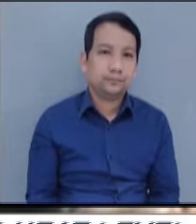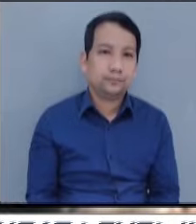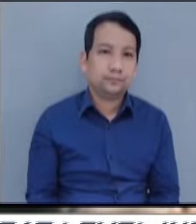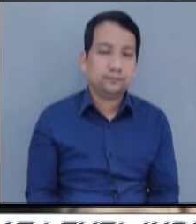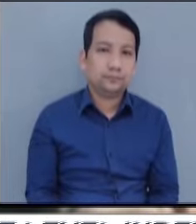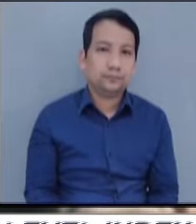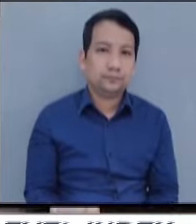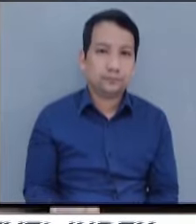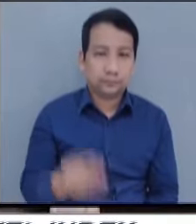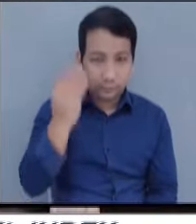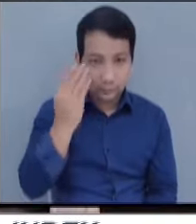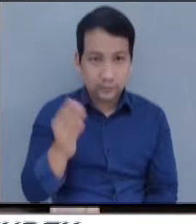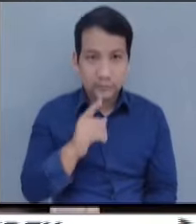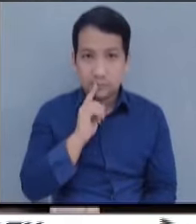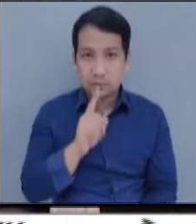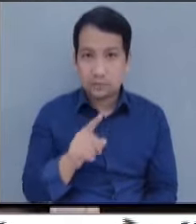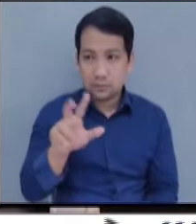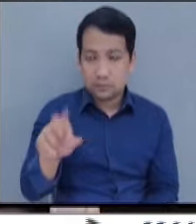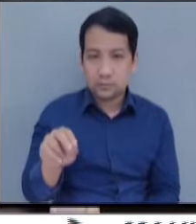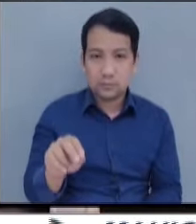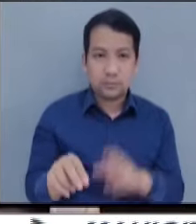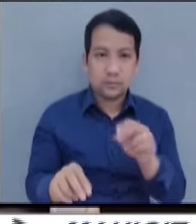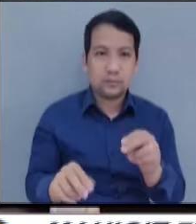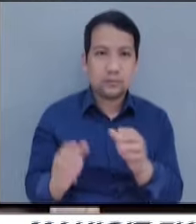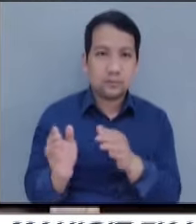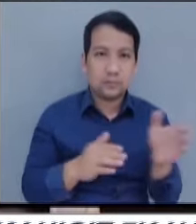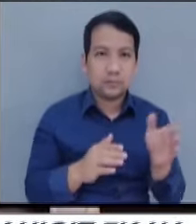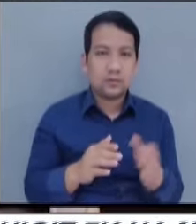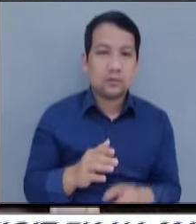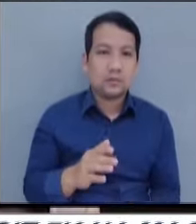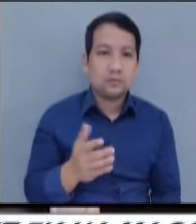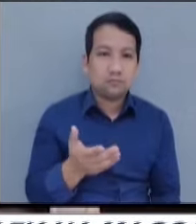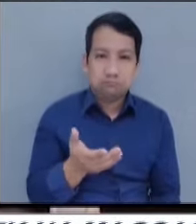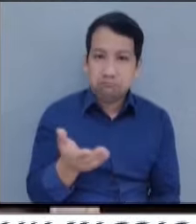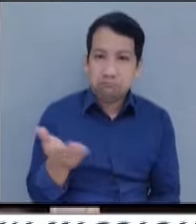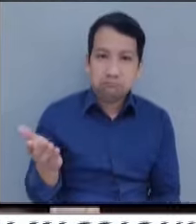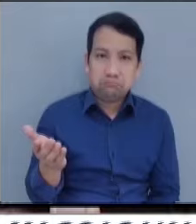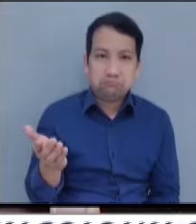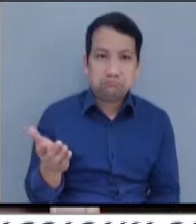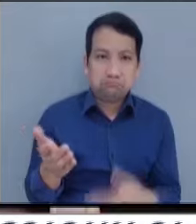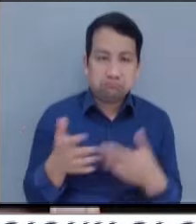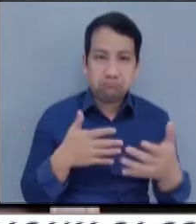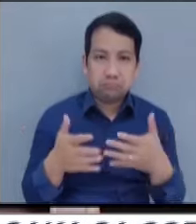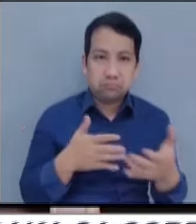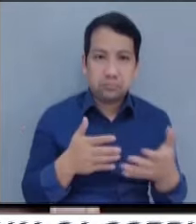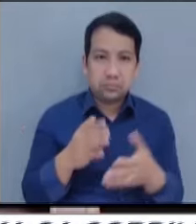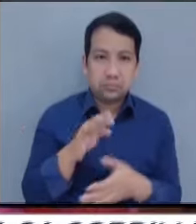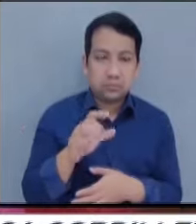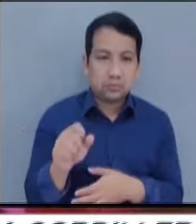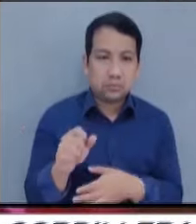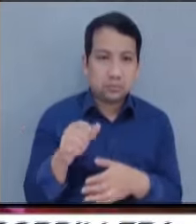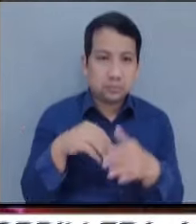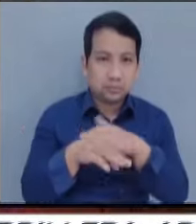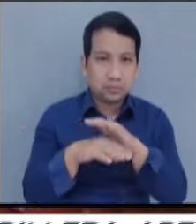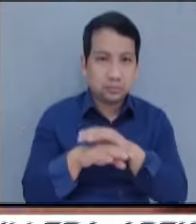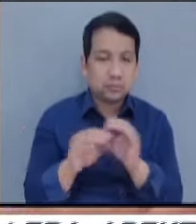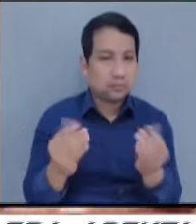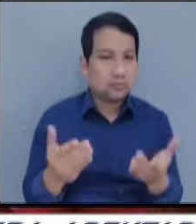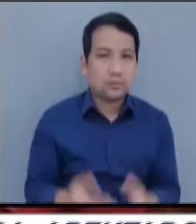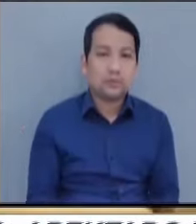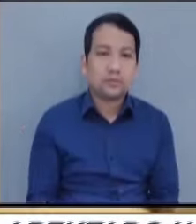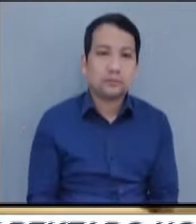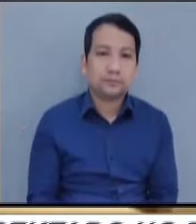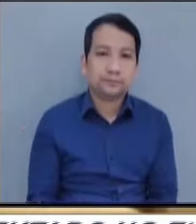no the Philippines has no plan to create any more bases or give access to any more bases gayonman